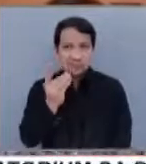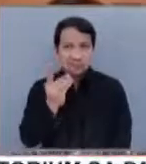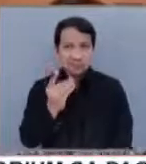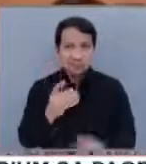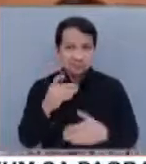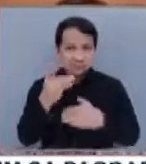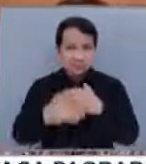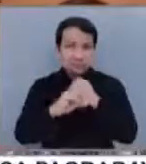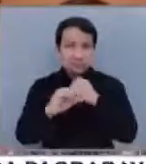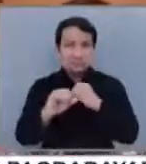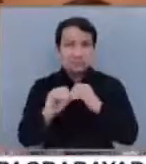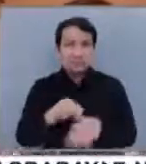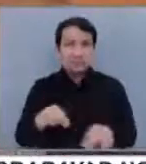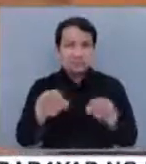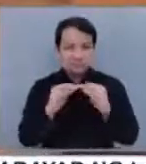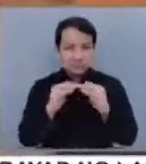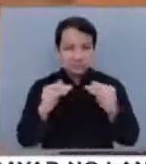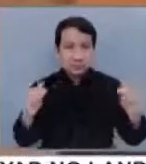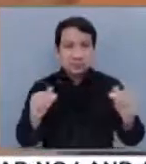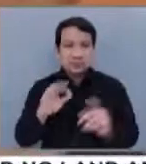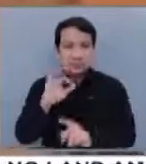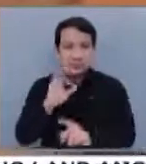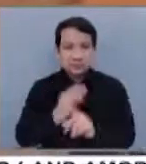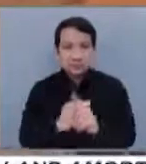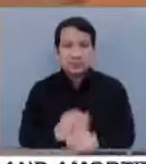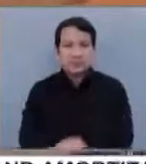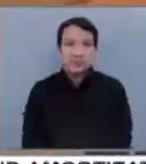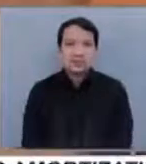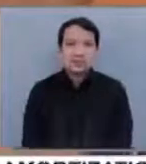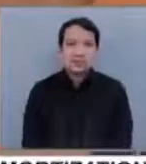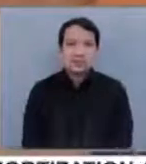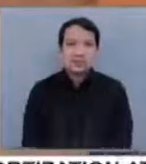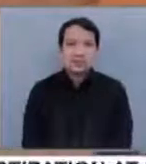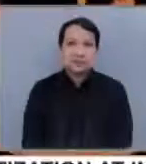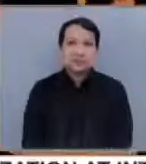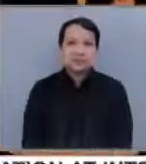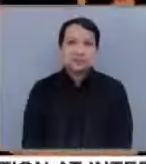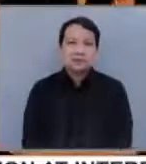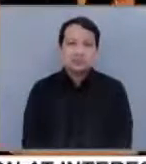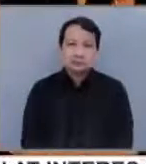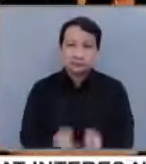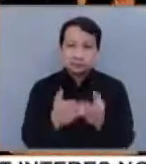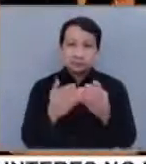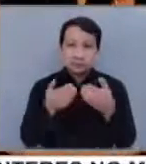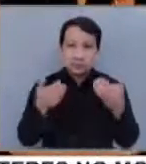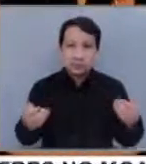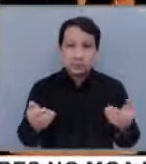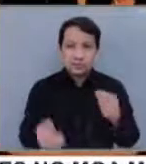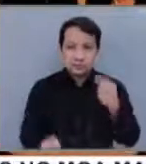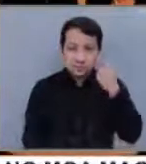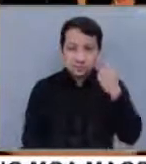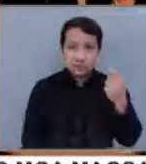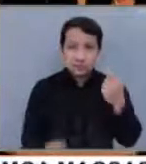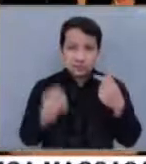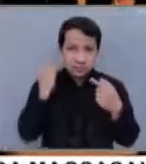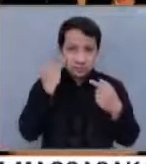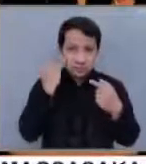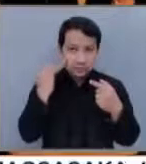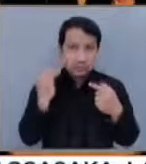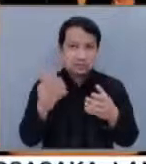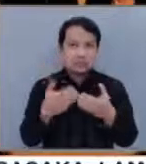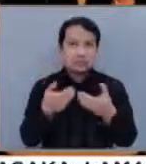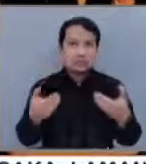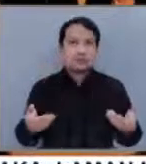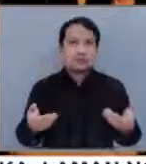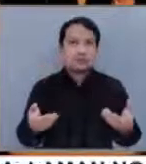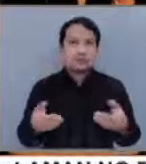para masabay sa 9 months. Samantala, sa gitna rin ng isyong hiwalayang Gerald at Julia, ay masayang nagbonding